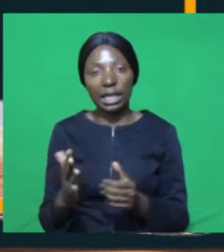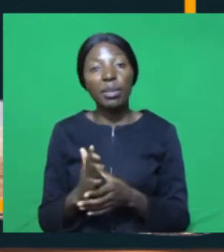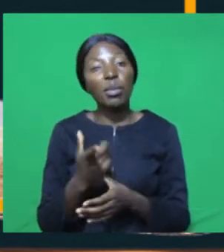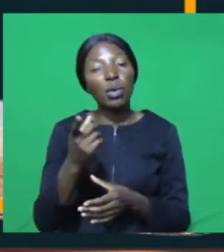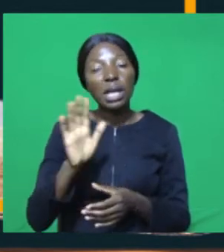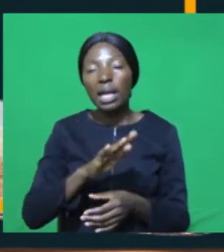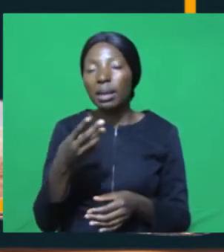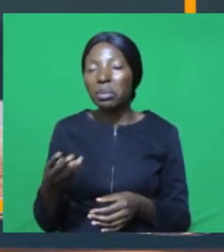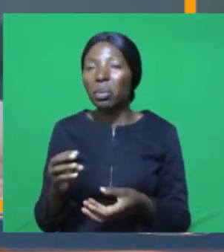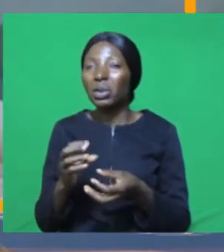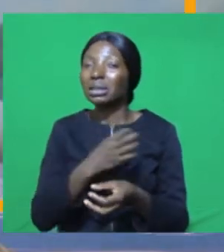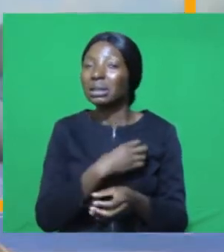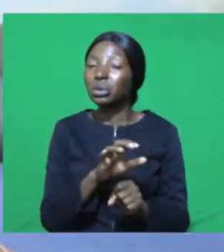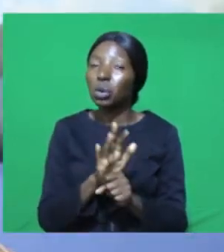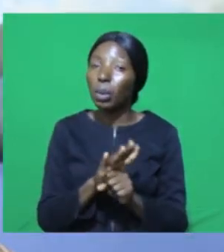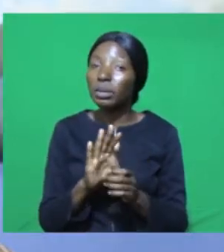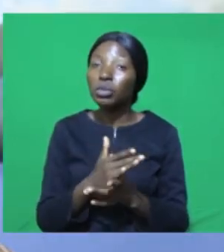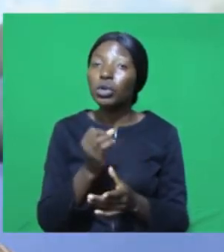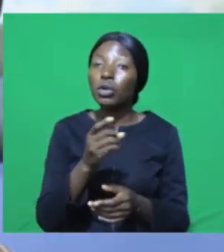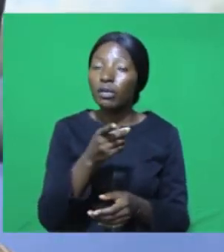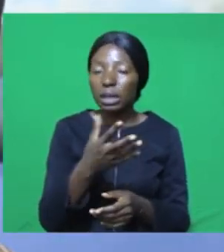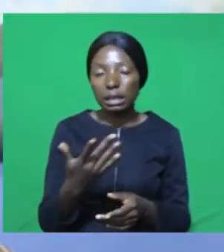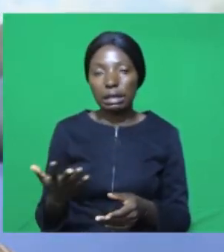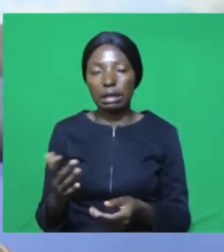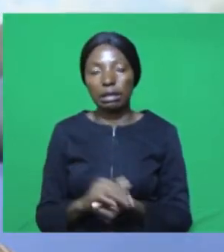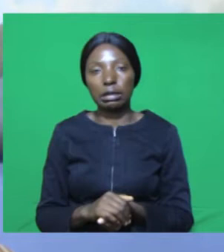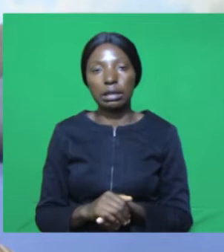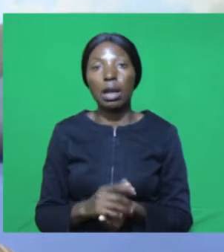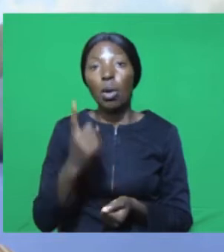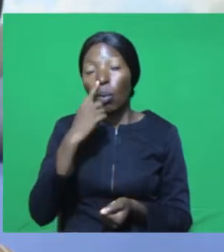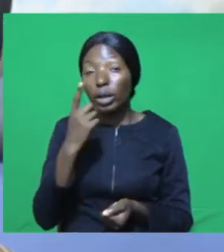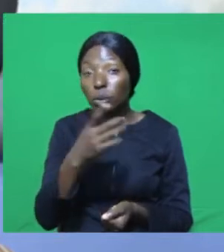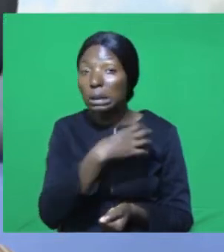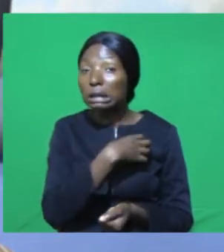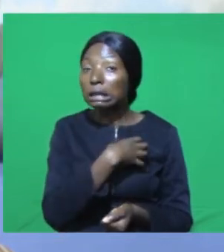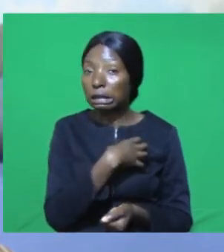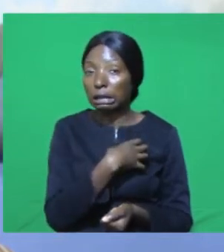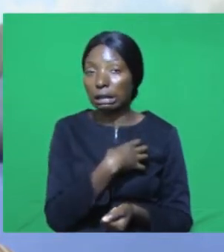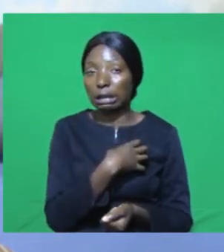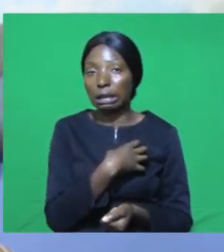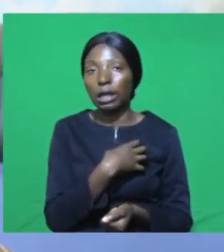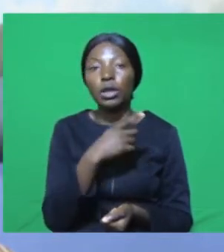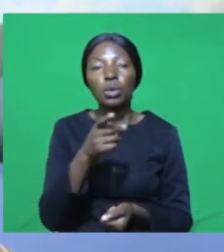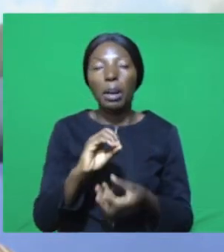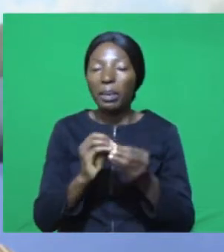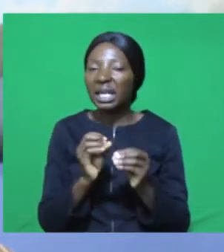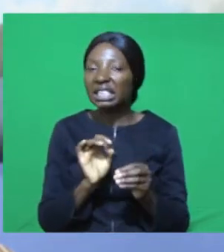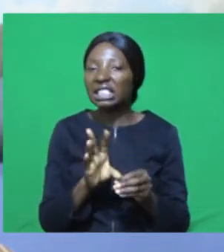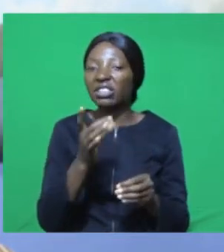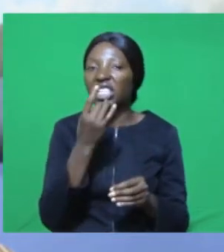ivo vandakadzinga pamberi penyu. Saka pana parikubudiswa funga yekuti ukaita chitema